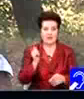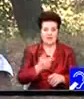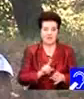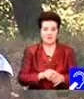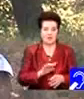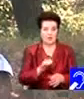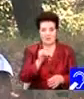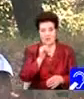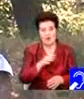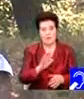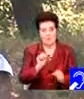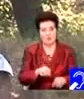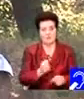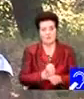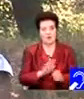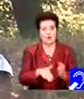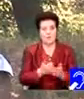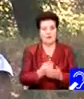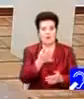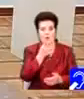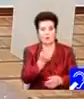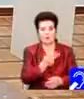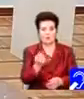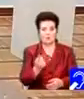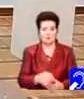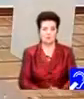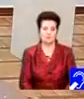pot face până la ora 21.